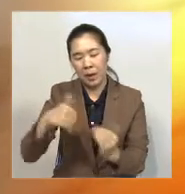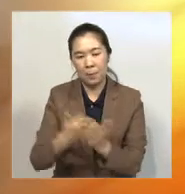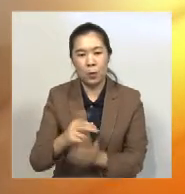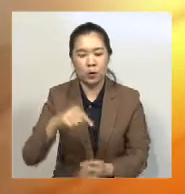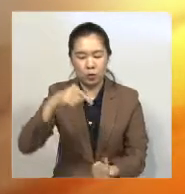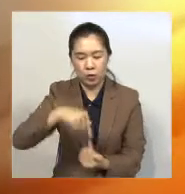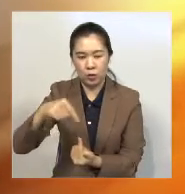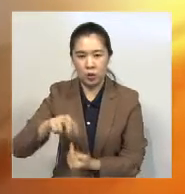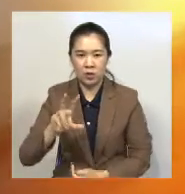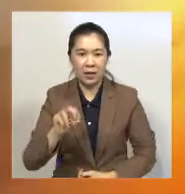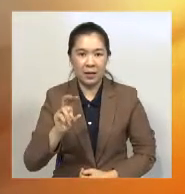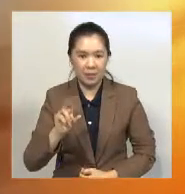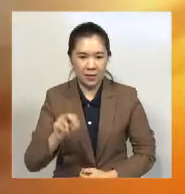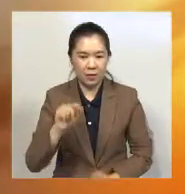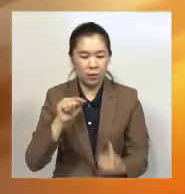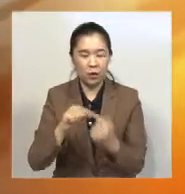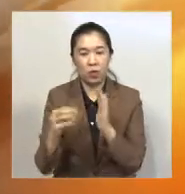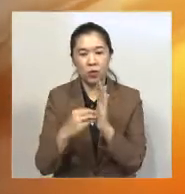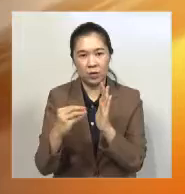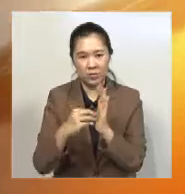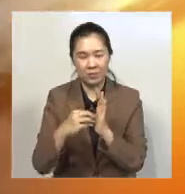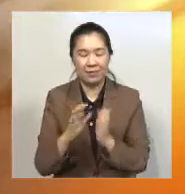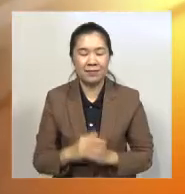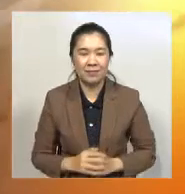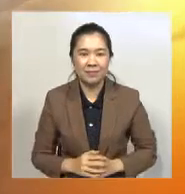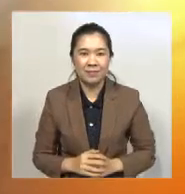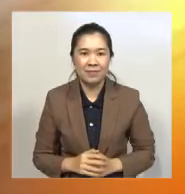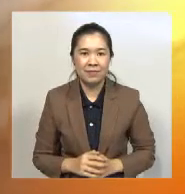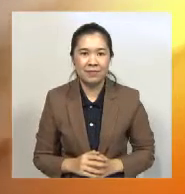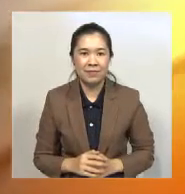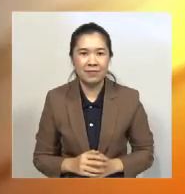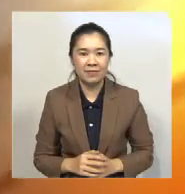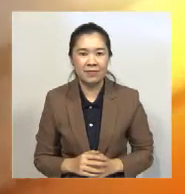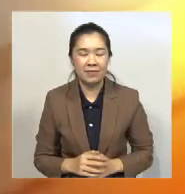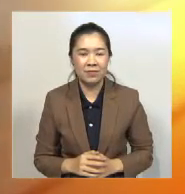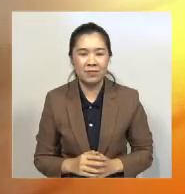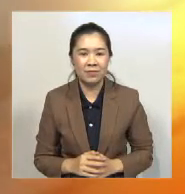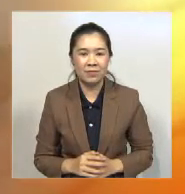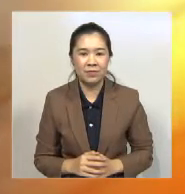ด้วยกันครอบคลุมทั่วพื้นที่กรุงเทพมหานครค่ะ